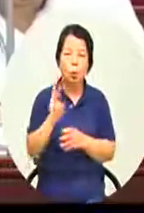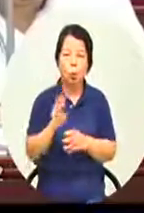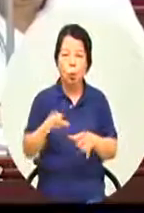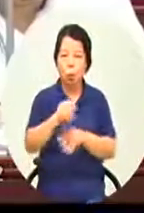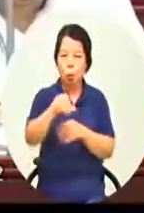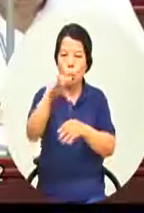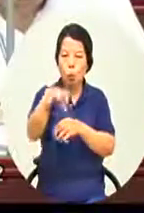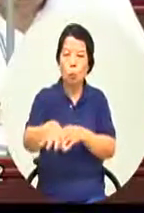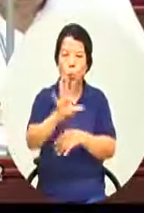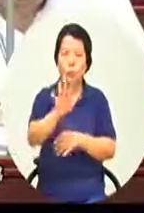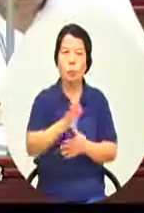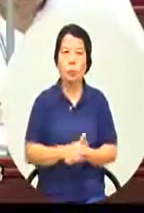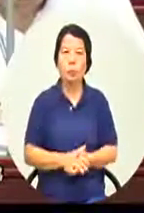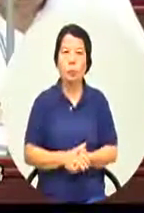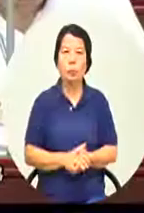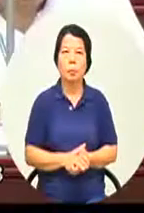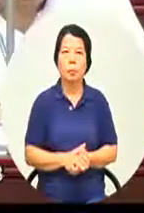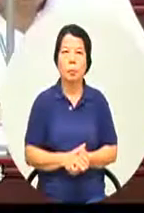会